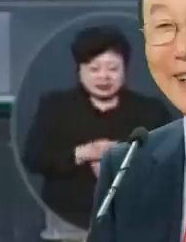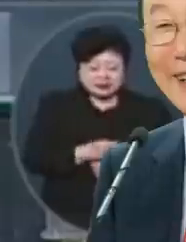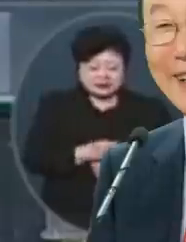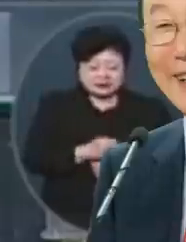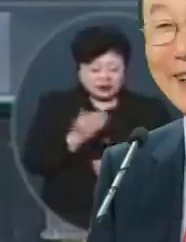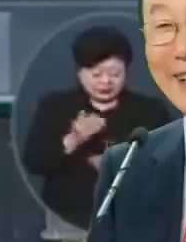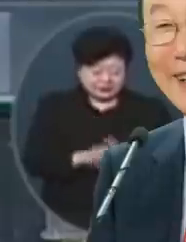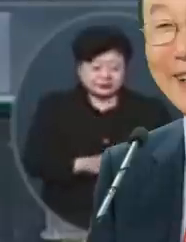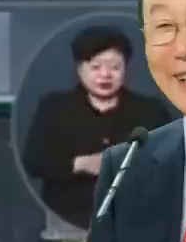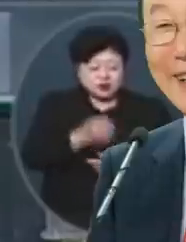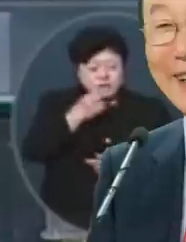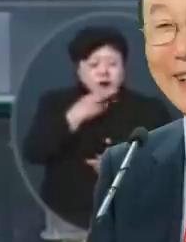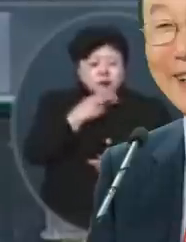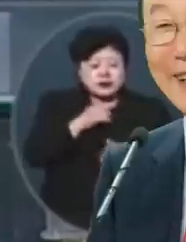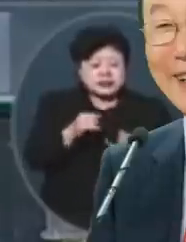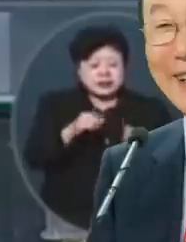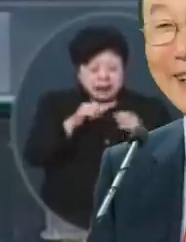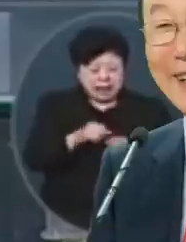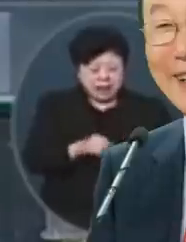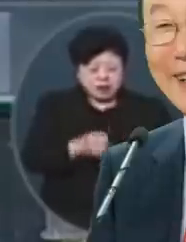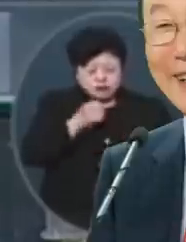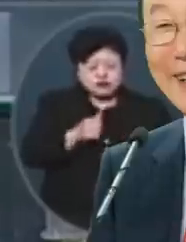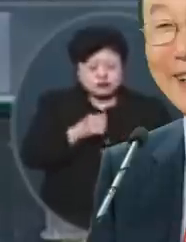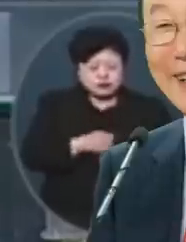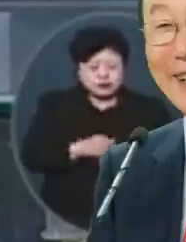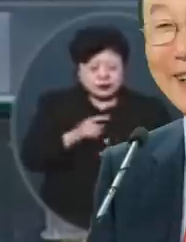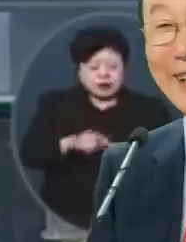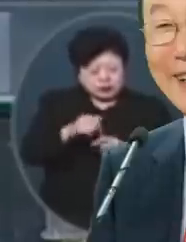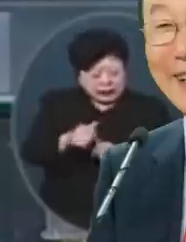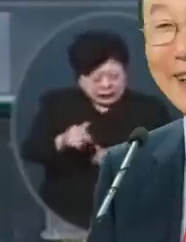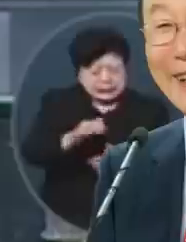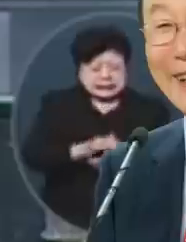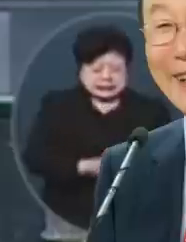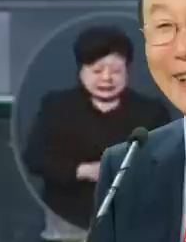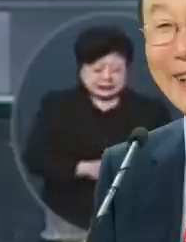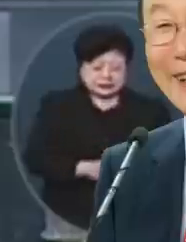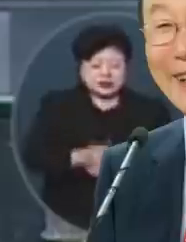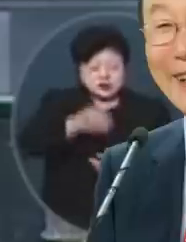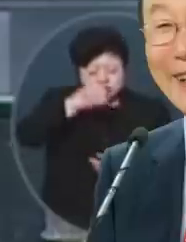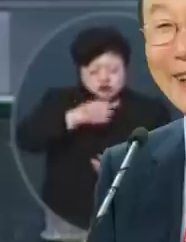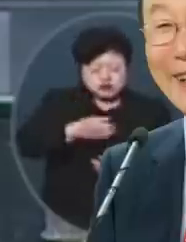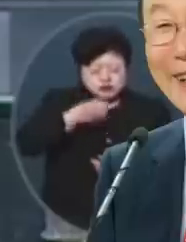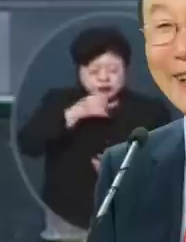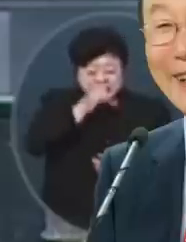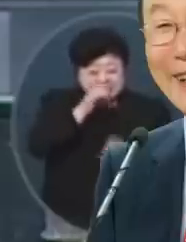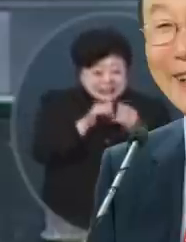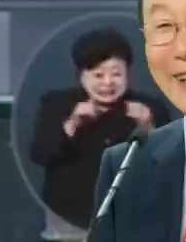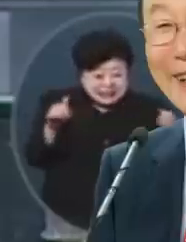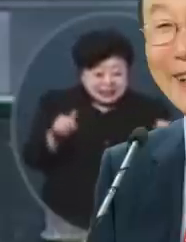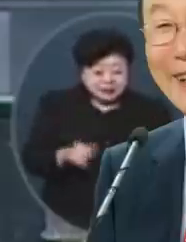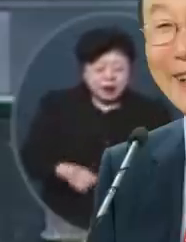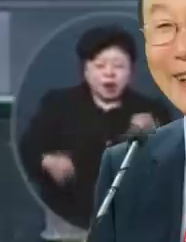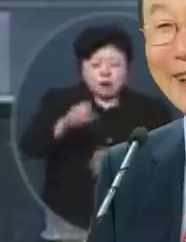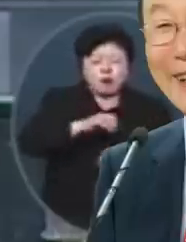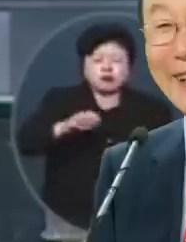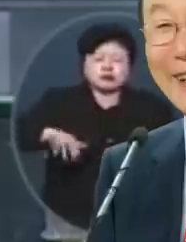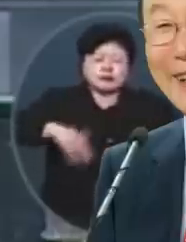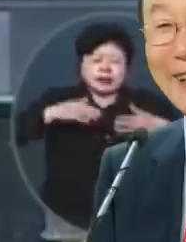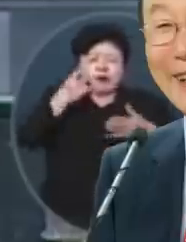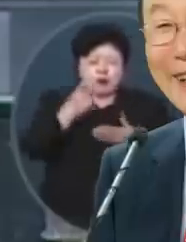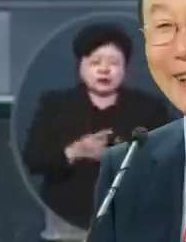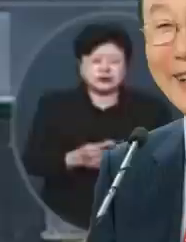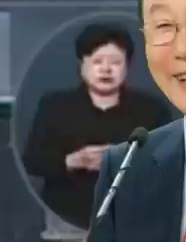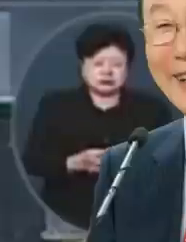옵니다. 꿈이 오면 그 꿈을 따라서 나아야 되는 것입니다. 꿈이 있는 사람은 폭풍우가 불어와도